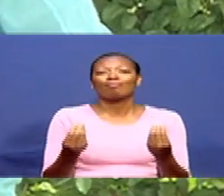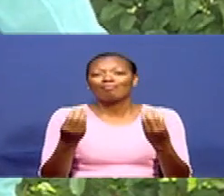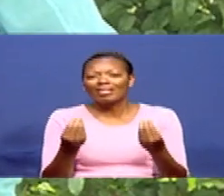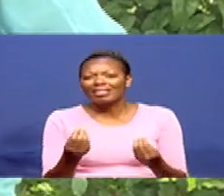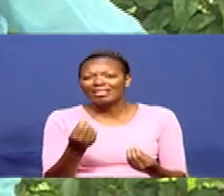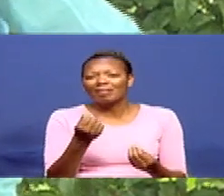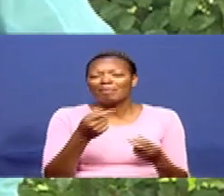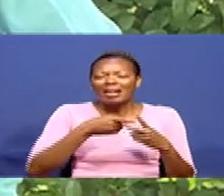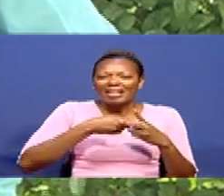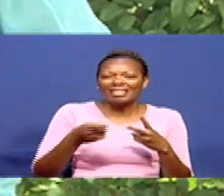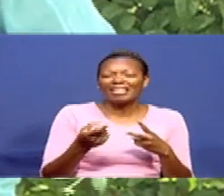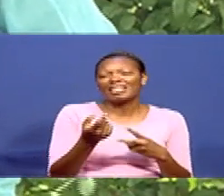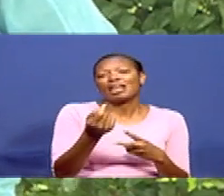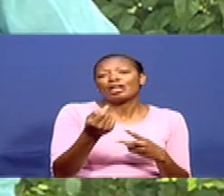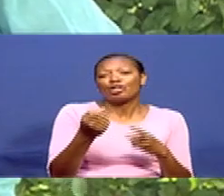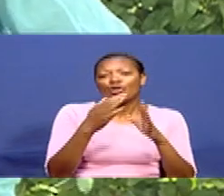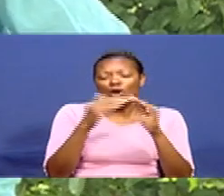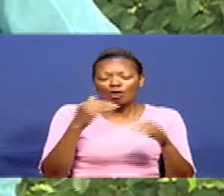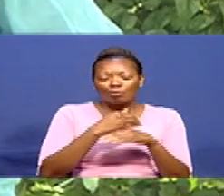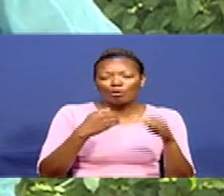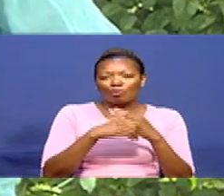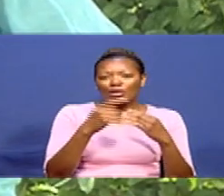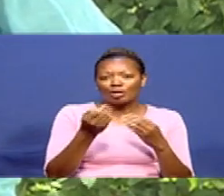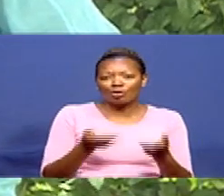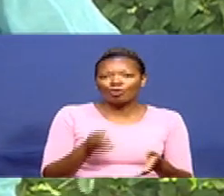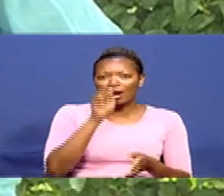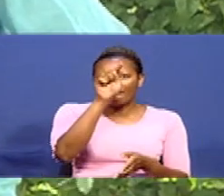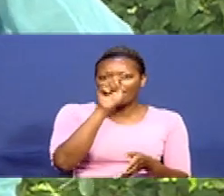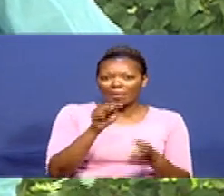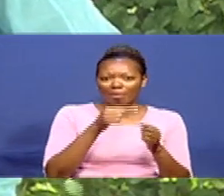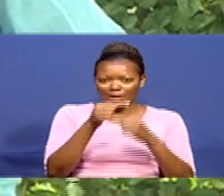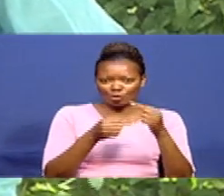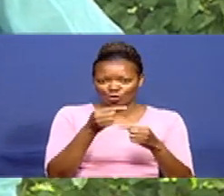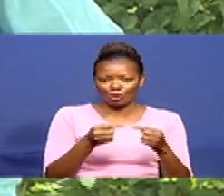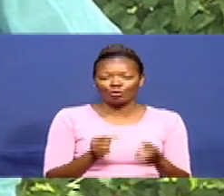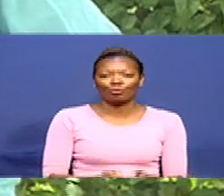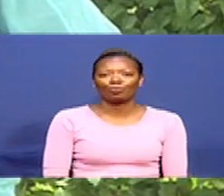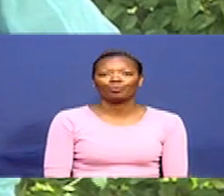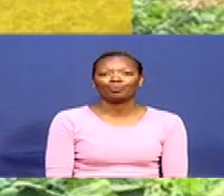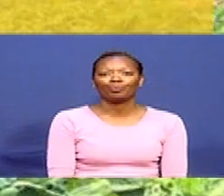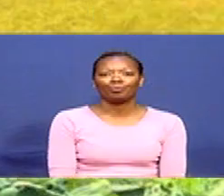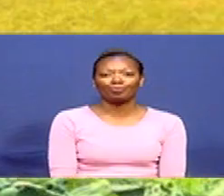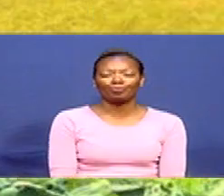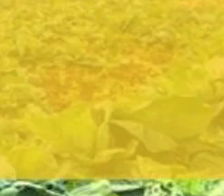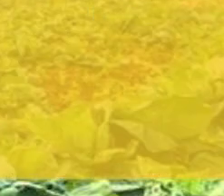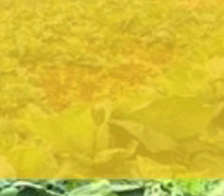kujenga kijumba cha kuku. Wacha sasa tupate vidokezo kabla ya kutamatisha kipindi chetu.